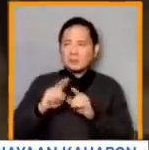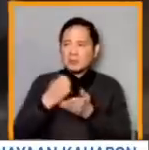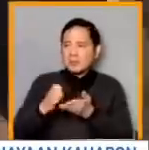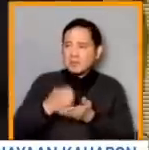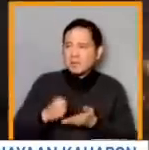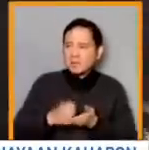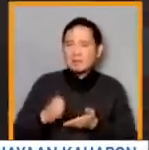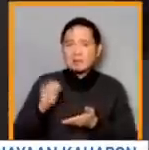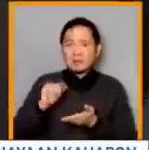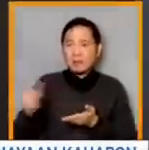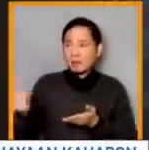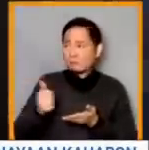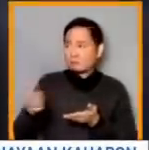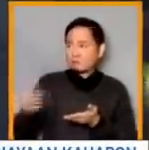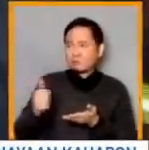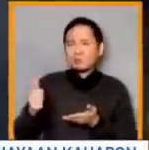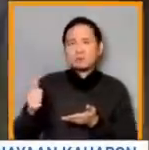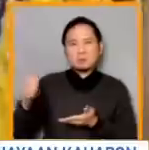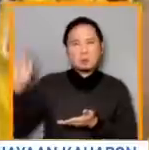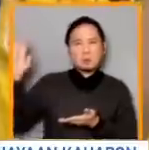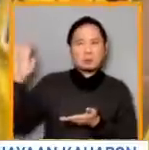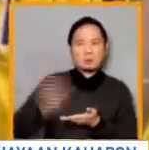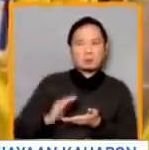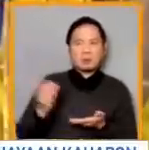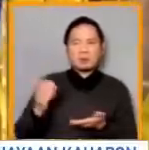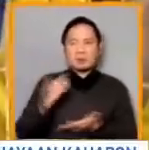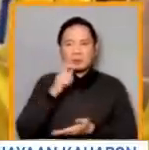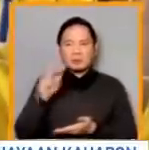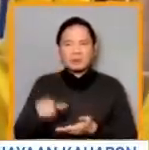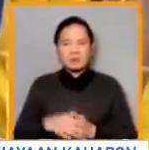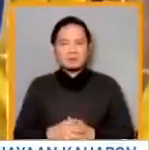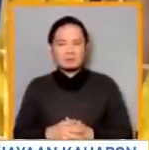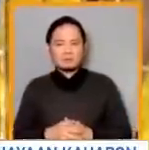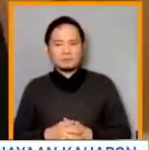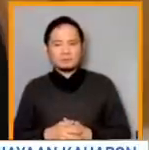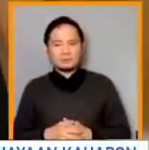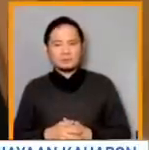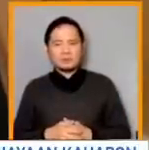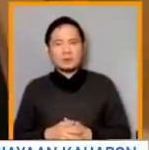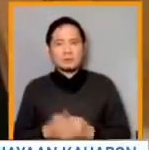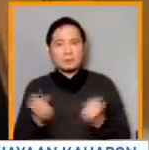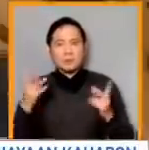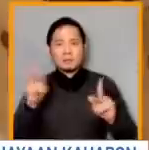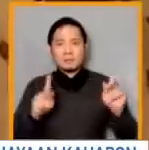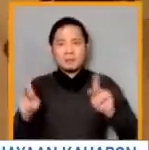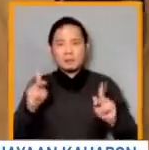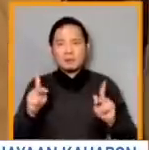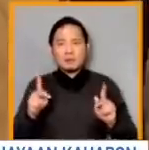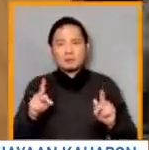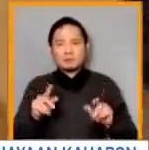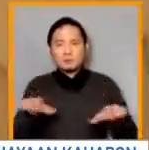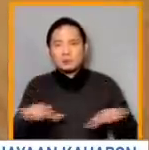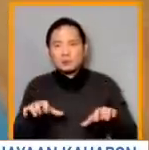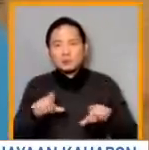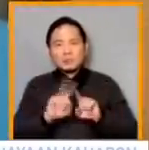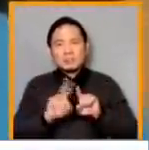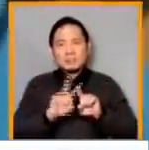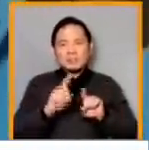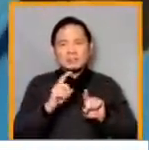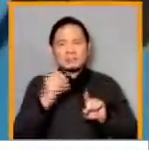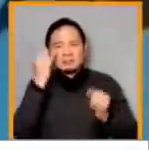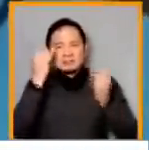po. Iba-ibang diskarte na nga raw ang ginagawa ng mga pasahero para makatipid sa budget. Hindi na kumakain. Doble tipid po talaga